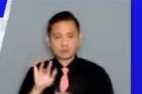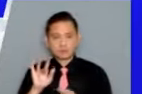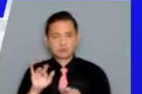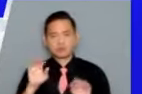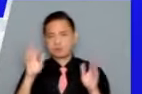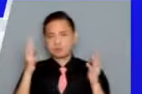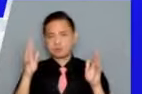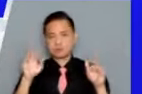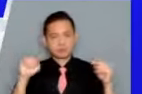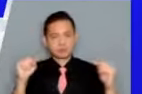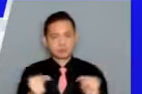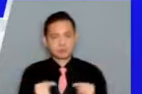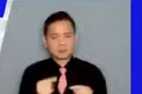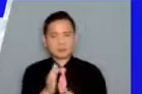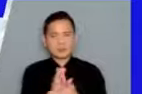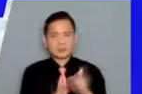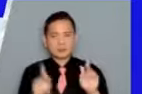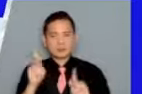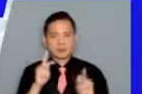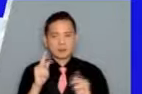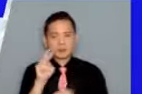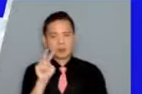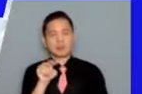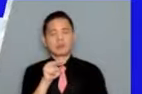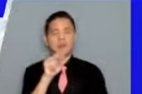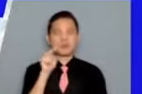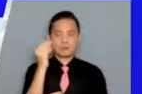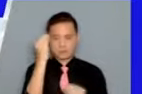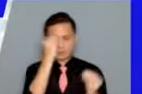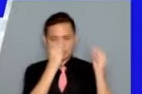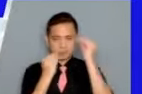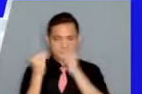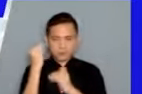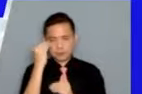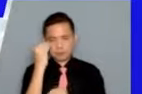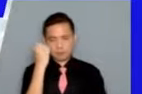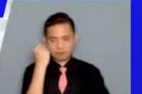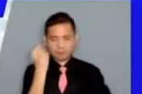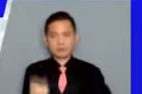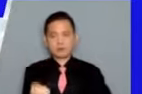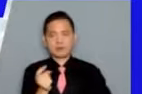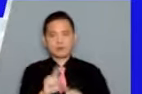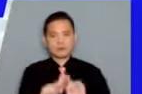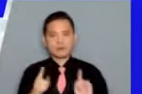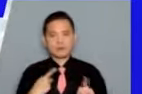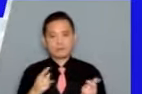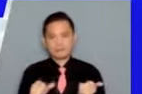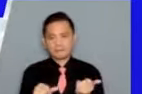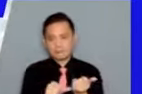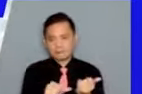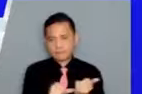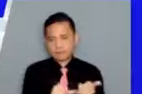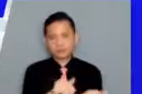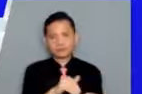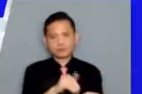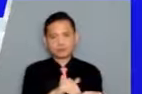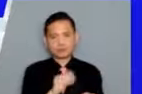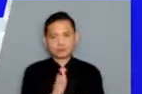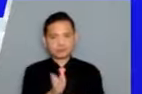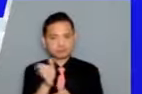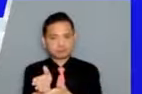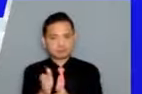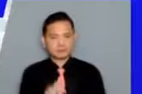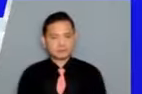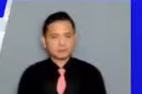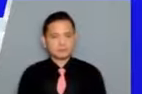nahilo, unti ka na po mahimatay, pero naagapan naman po agad ng mga doktor po namin sa kumpanya. Kira, taga saan ka sa